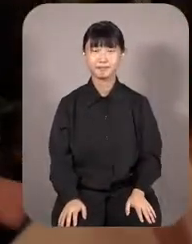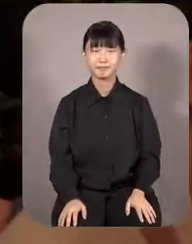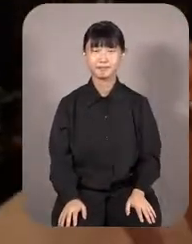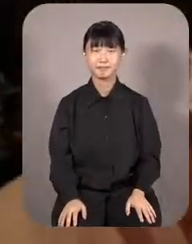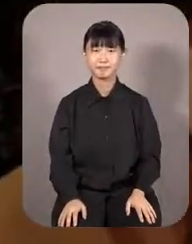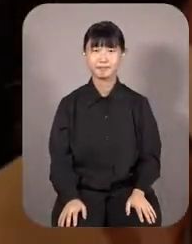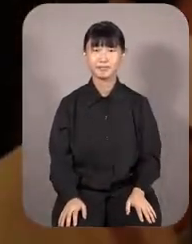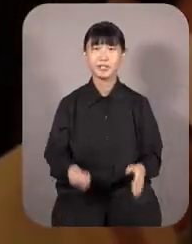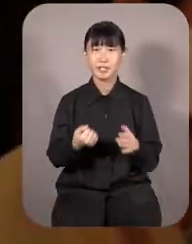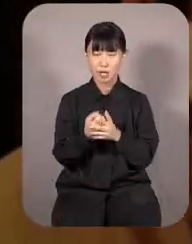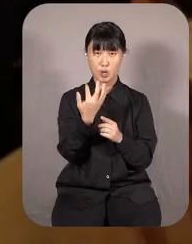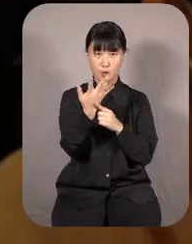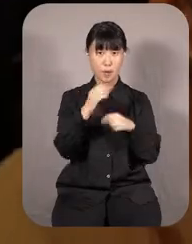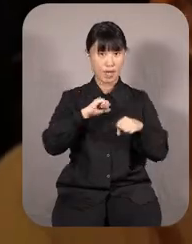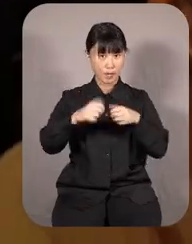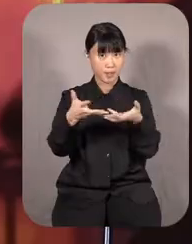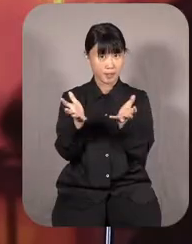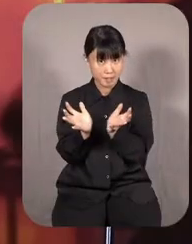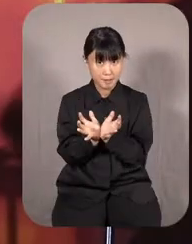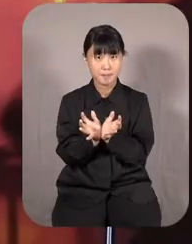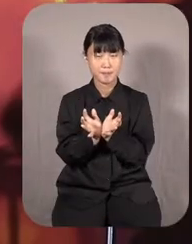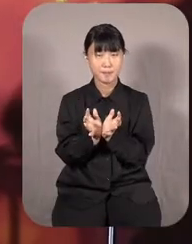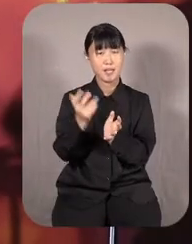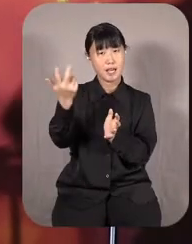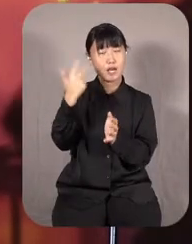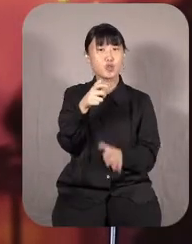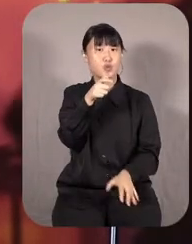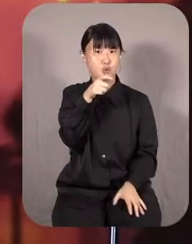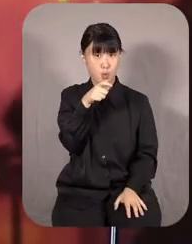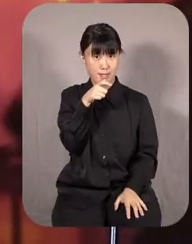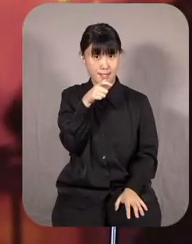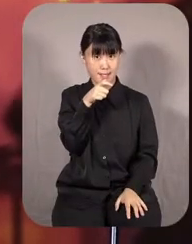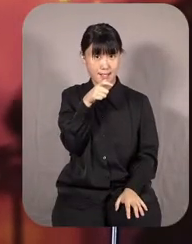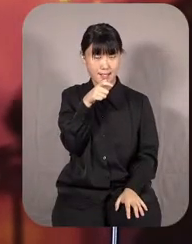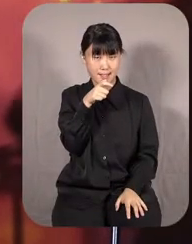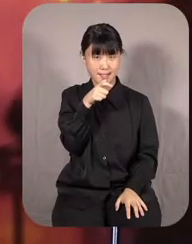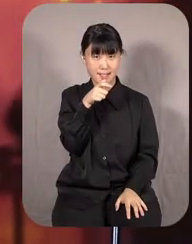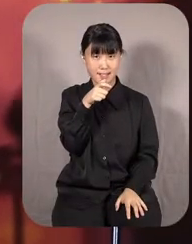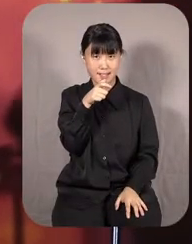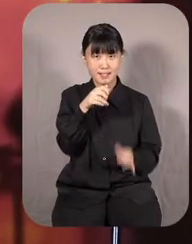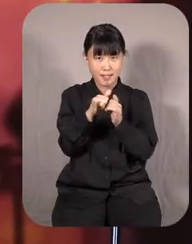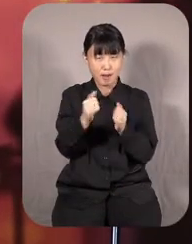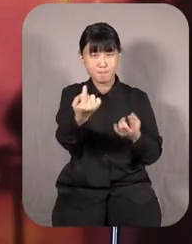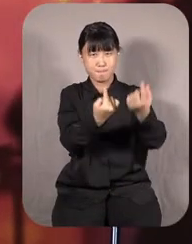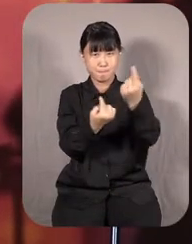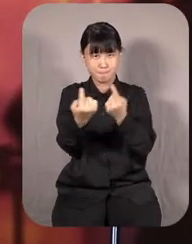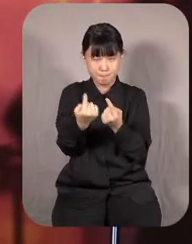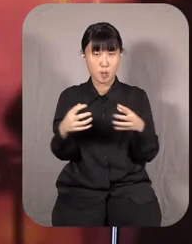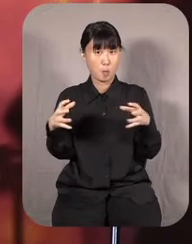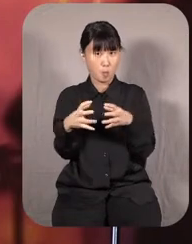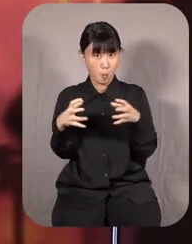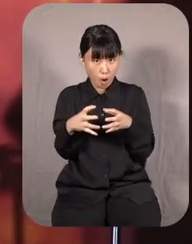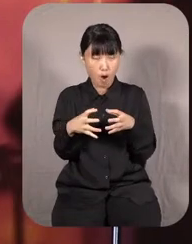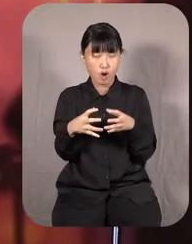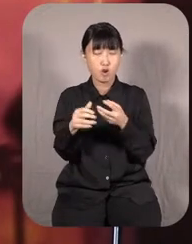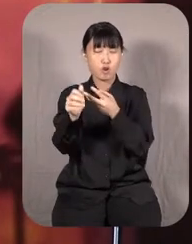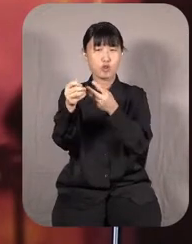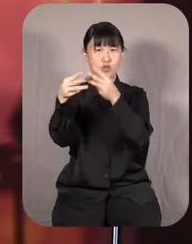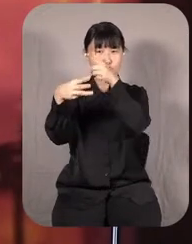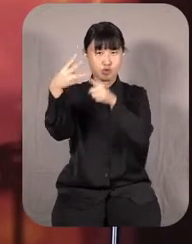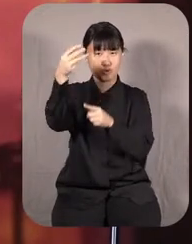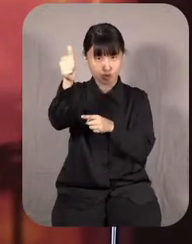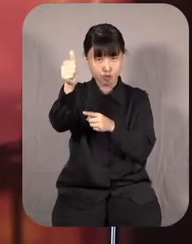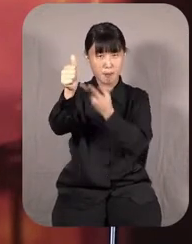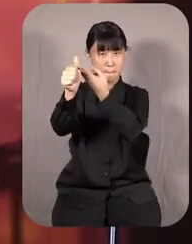그래서 촛불행동은 지난 수요일 각계각층과 함께 윤석열 탄핵 범국민운동법을 구성하기 위한 모임을